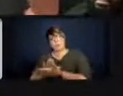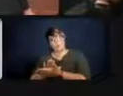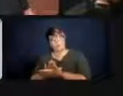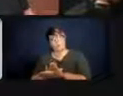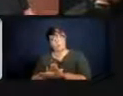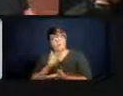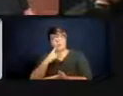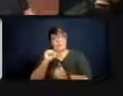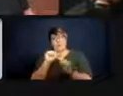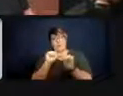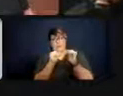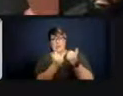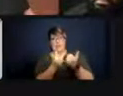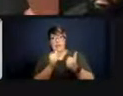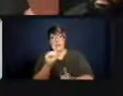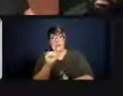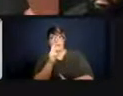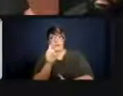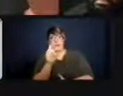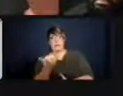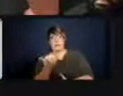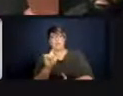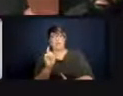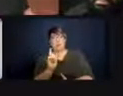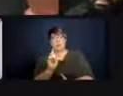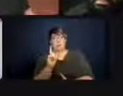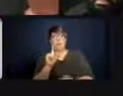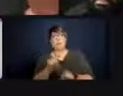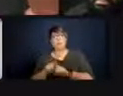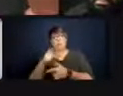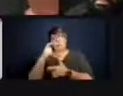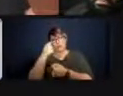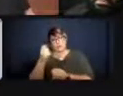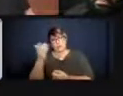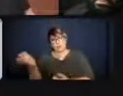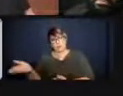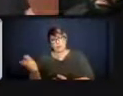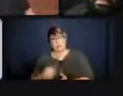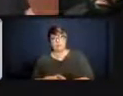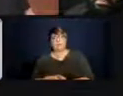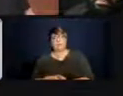la sita, wanafunzi wanaanza